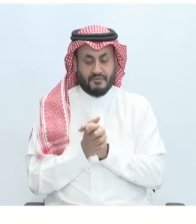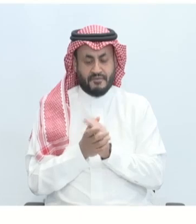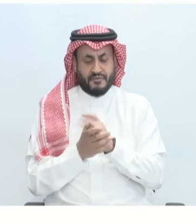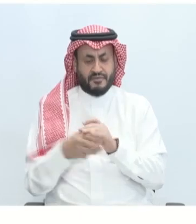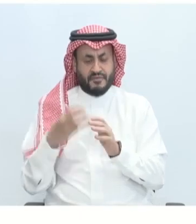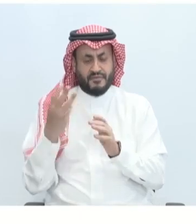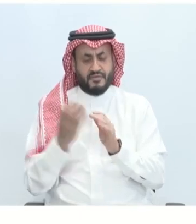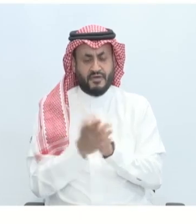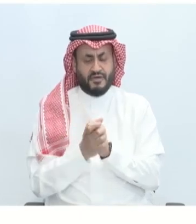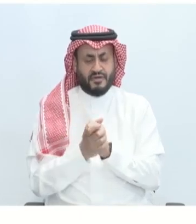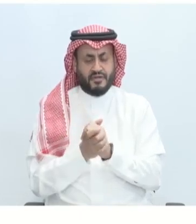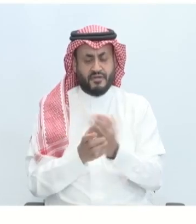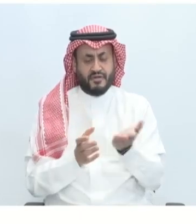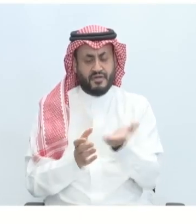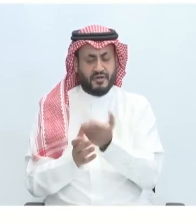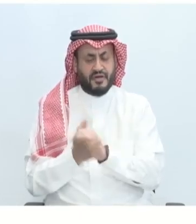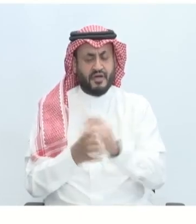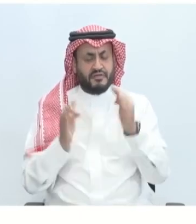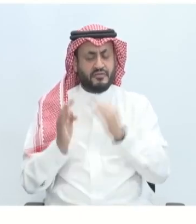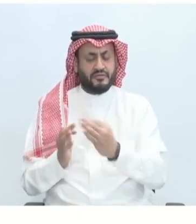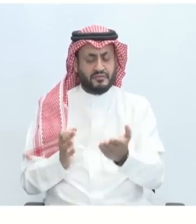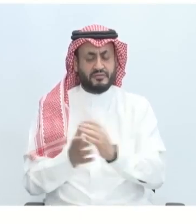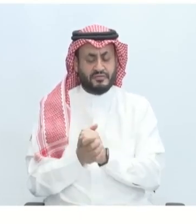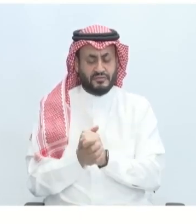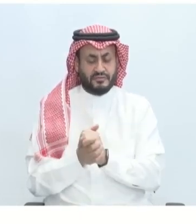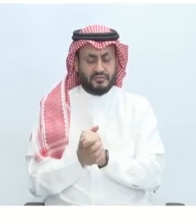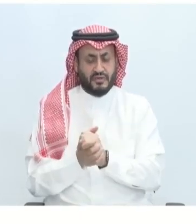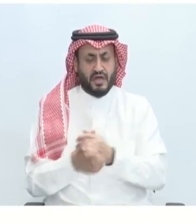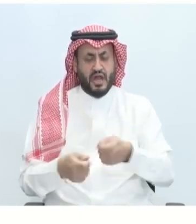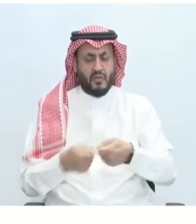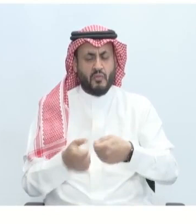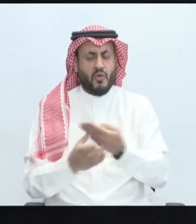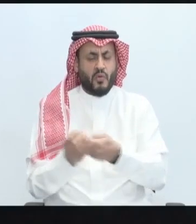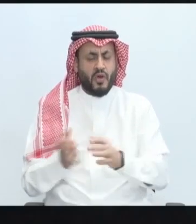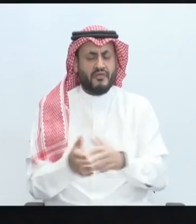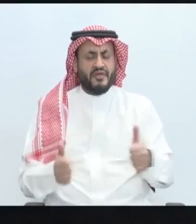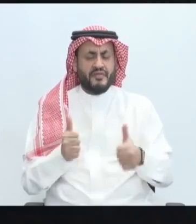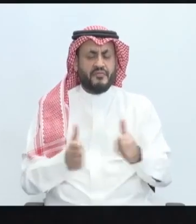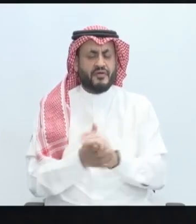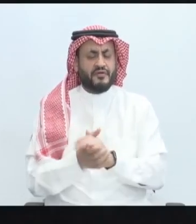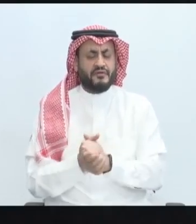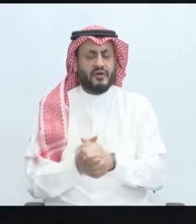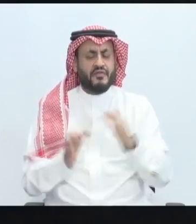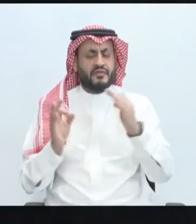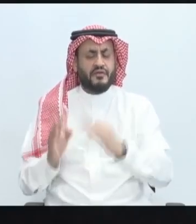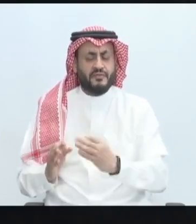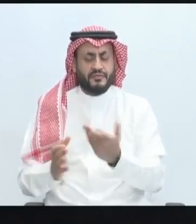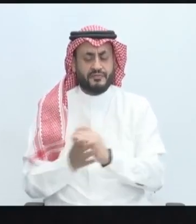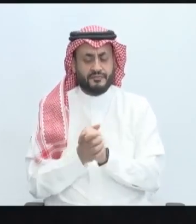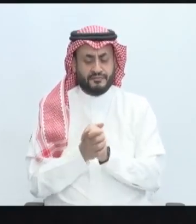الاموال والاولاد اختبار وابتلاء من الله تعالى لخلقه ما الدليل على هذه